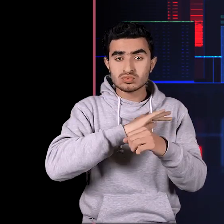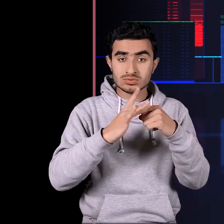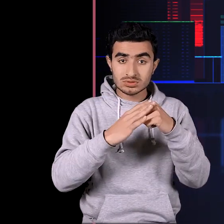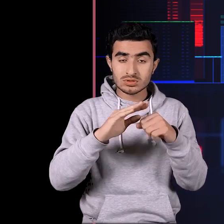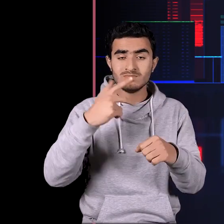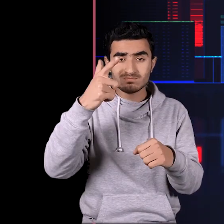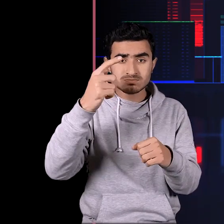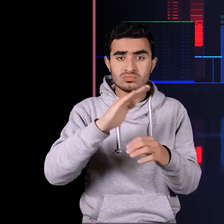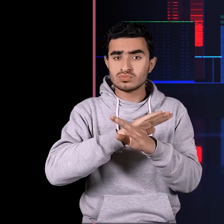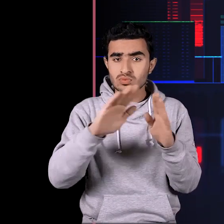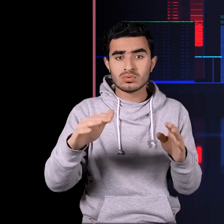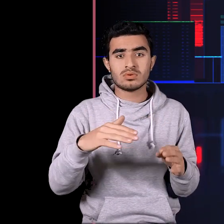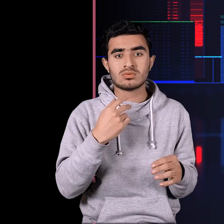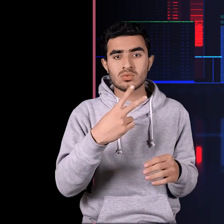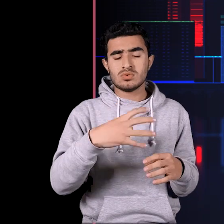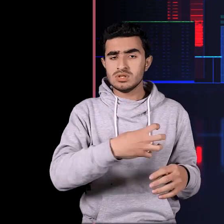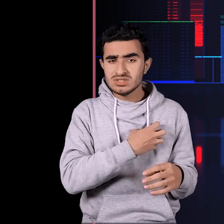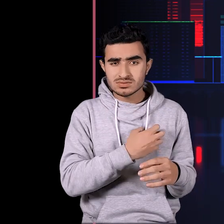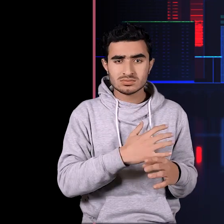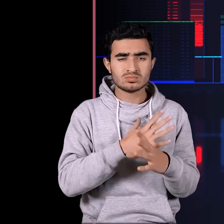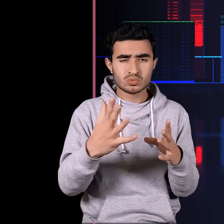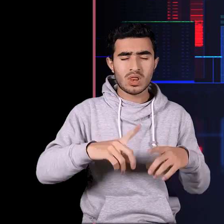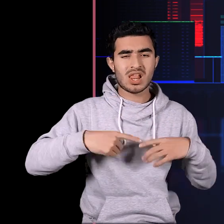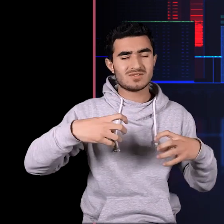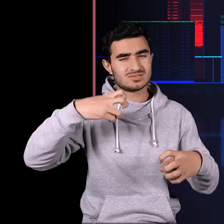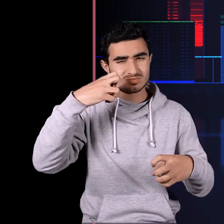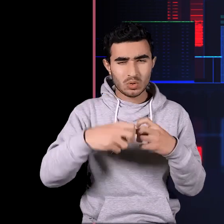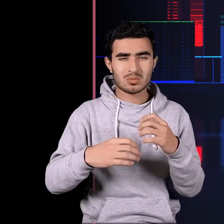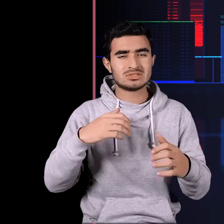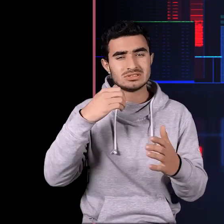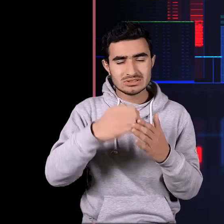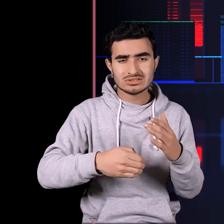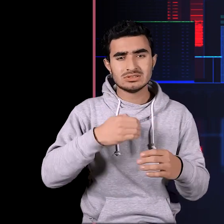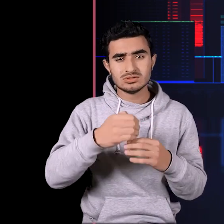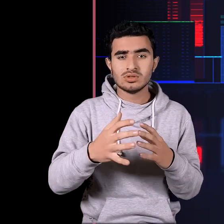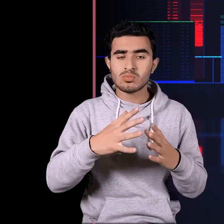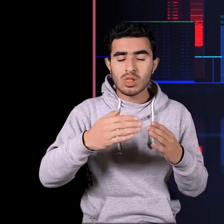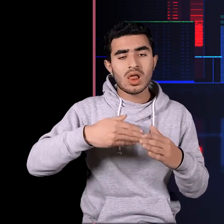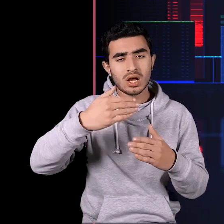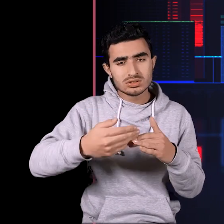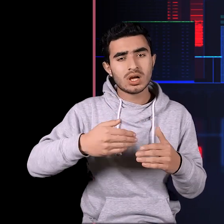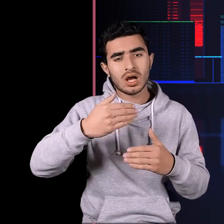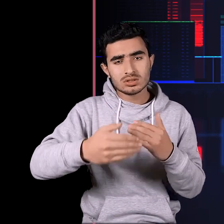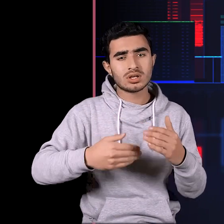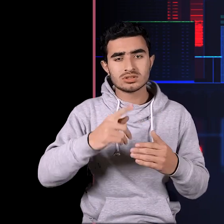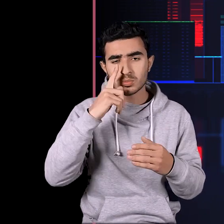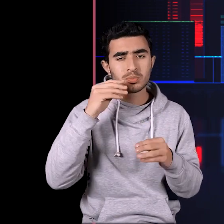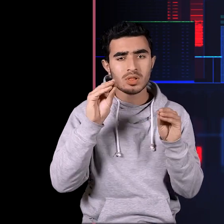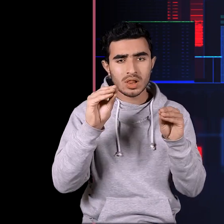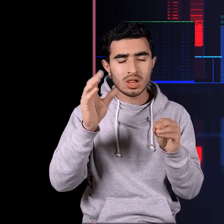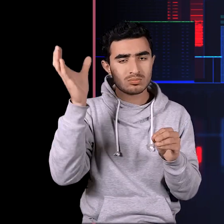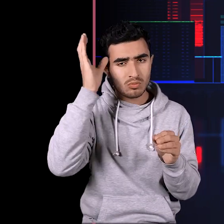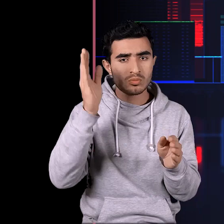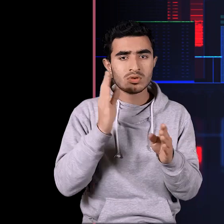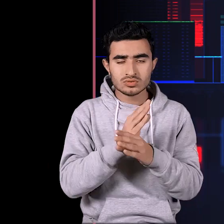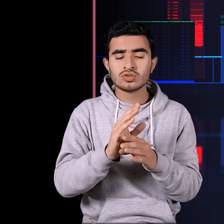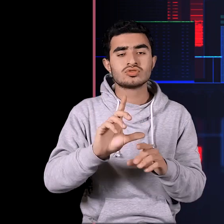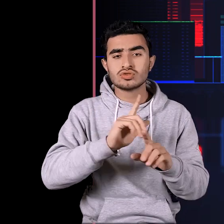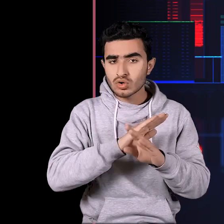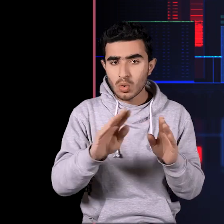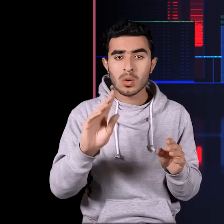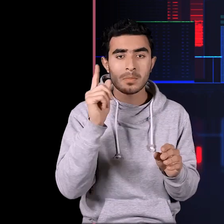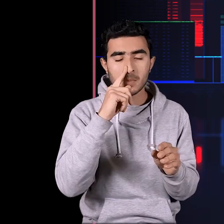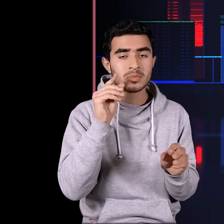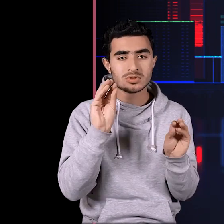अब माशाल्लाह वो हंस रही थी, बोल रही थी, बिकॉज उसको किसी ने सहारा दिया और उसको समझाया कि इट्स नॉट द एंड ऑफ द